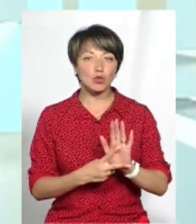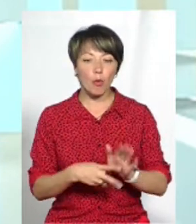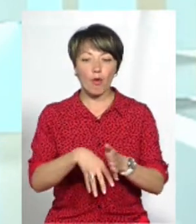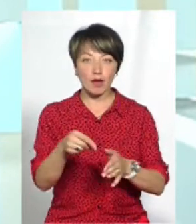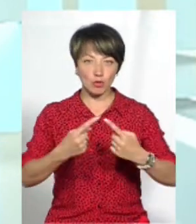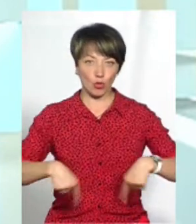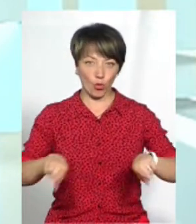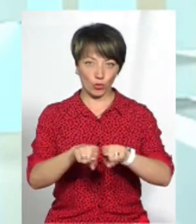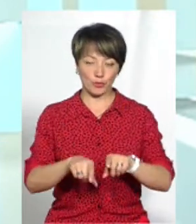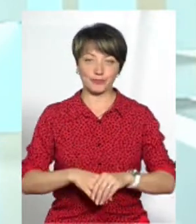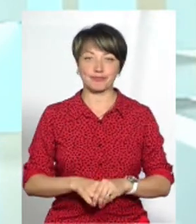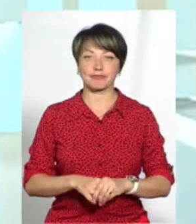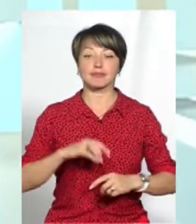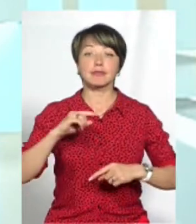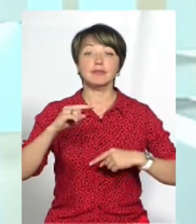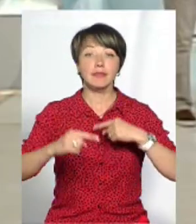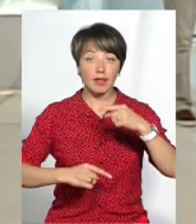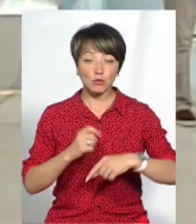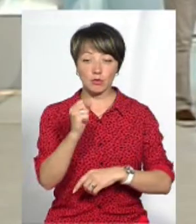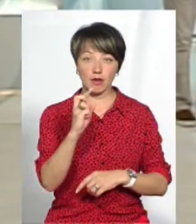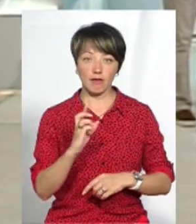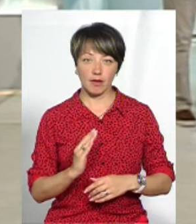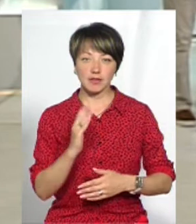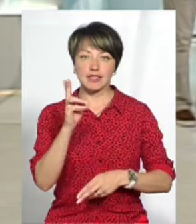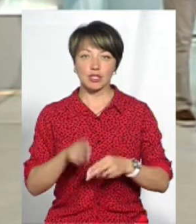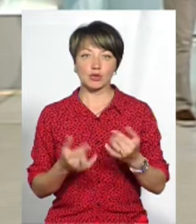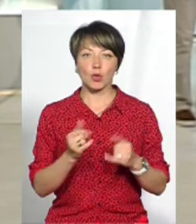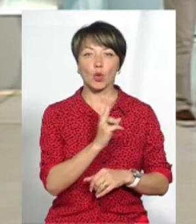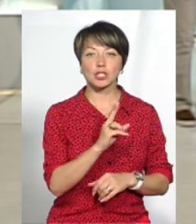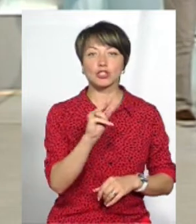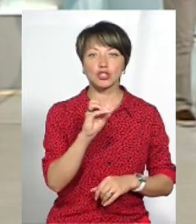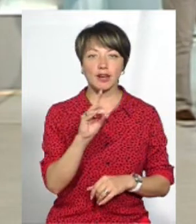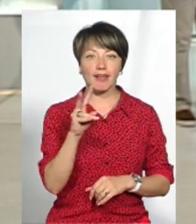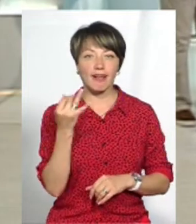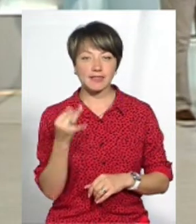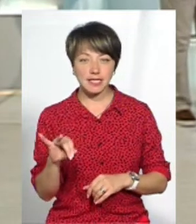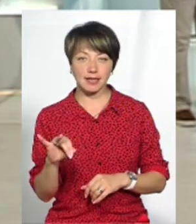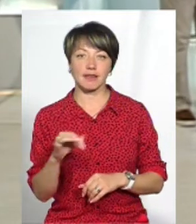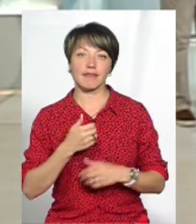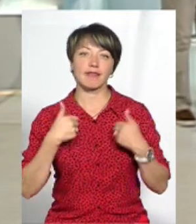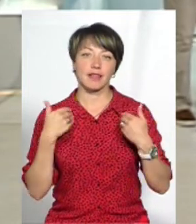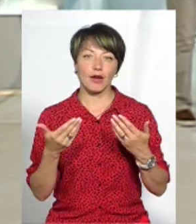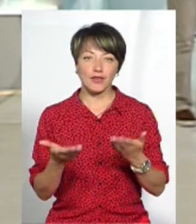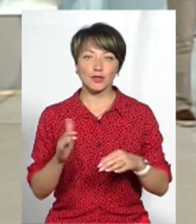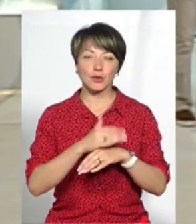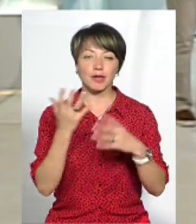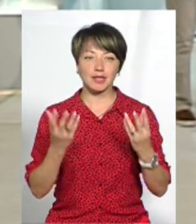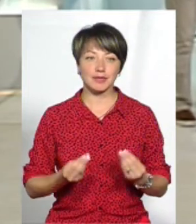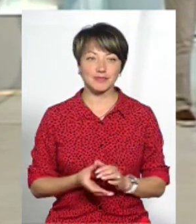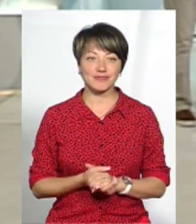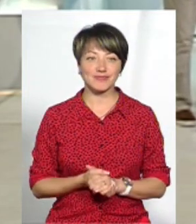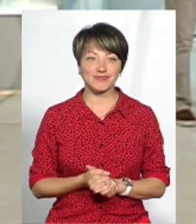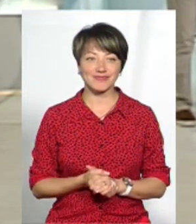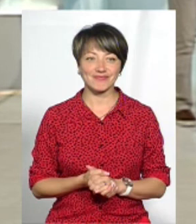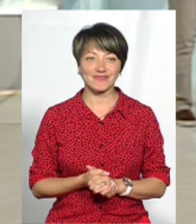187-го виборчого округу. Наступний за алфавітом і завершальний на сьогодні Костянтин Чернелевський. Вітаю вас. Добрий день. Доброго